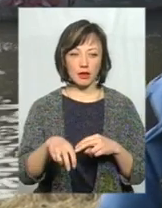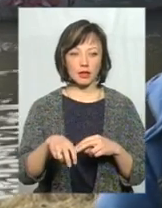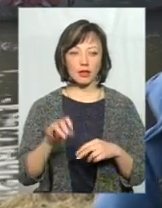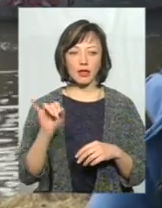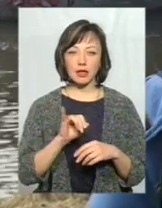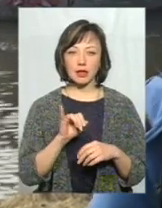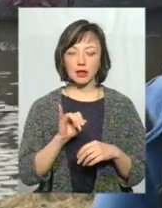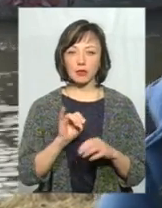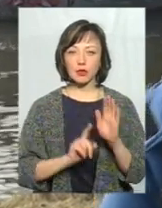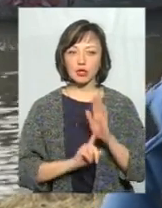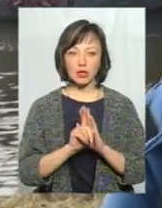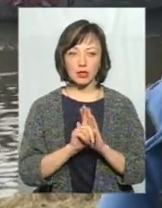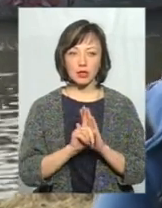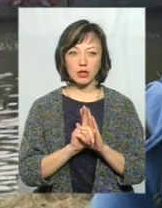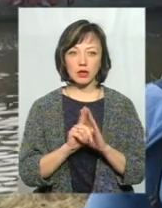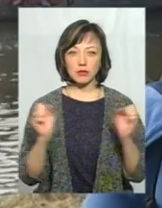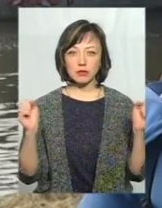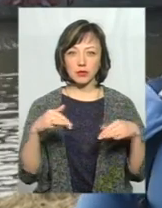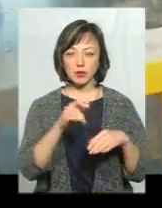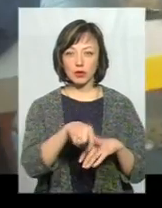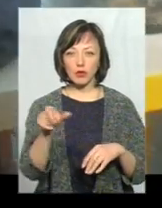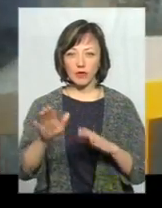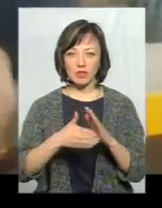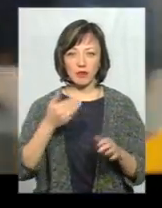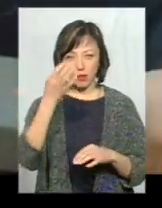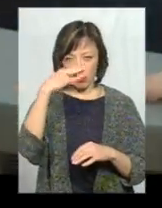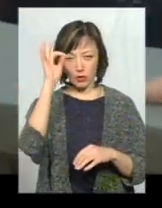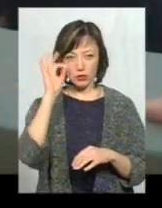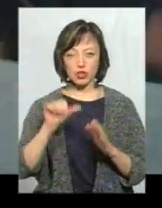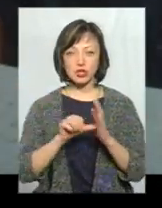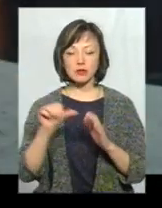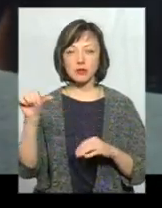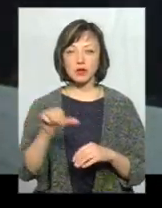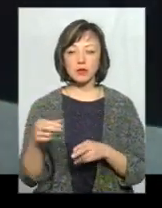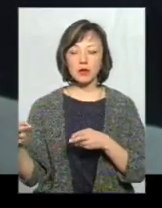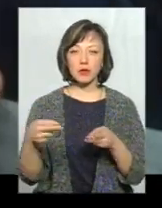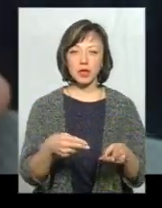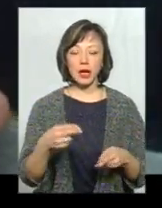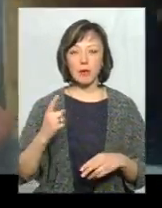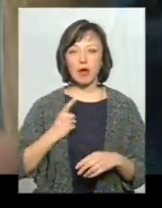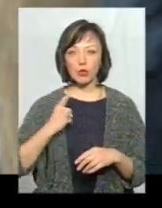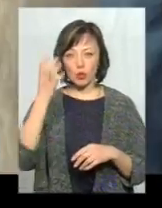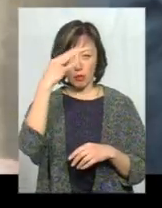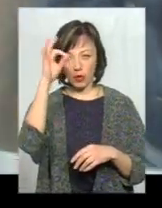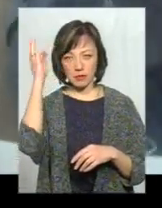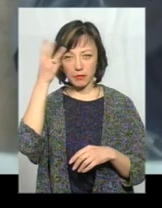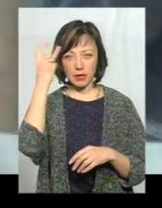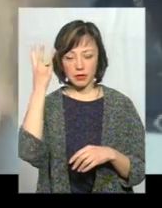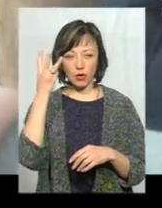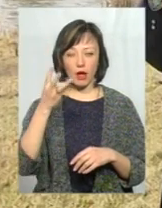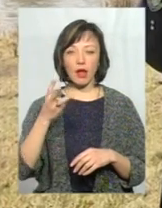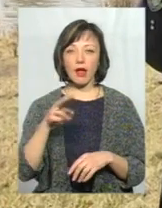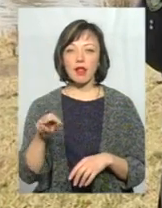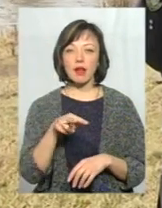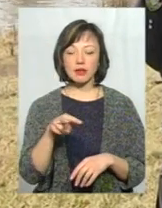і почали сходитись народу, визвали поліцію. За 6 хвилин після виклику на місце події прибули інспектори патрульної поліції Хмельницького.